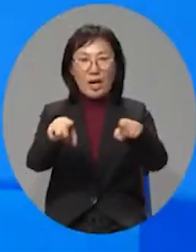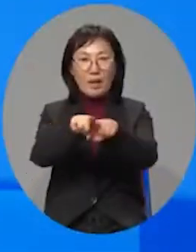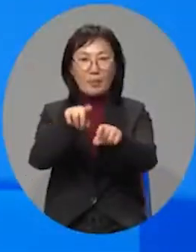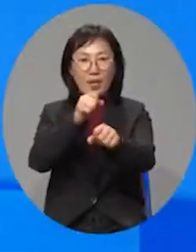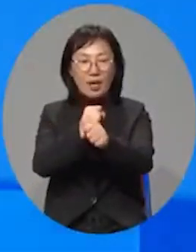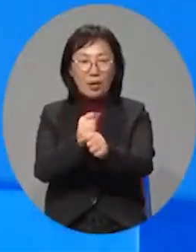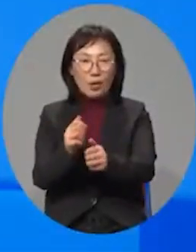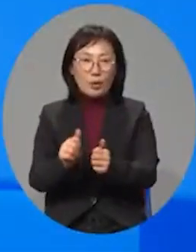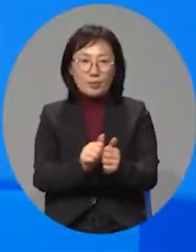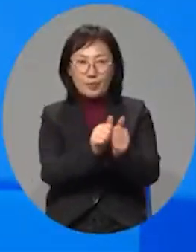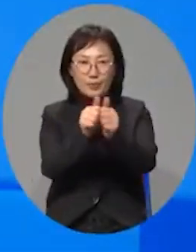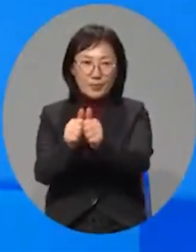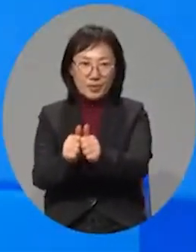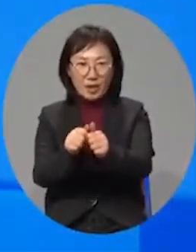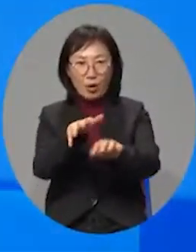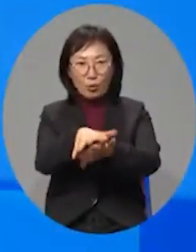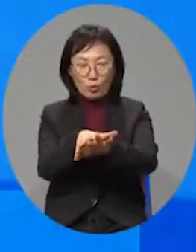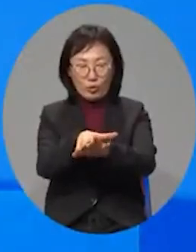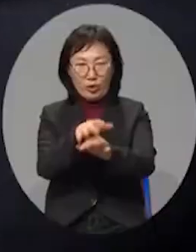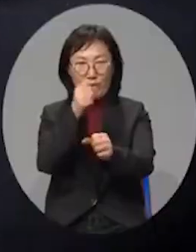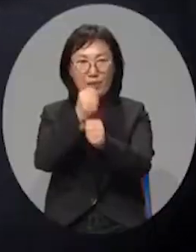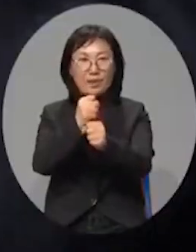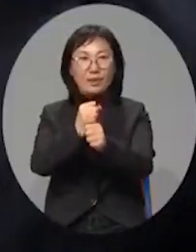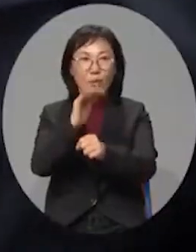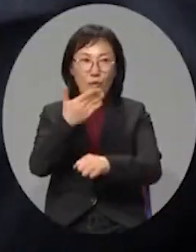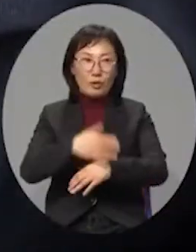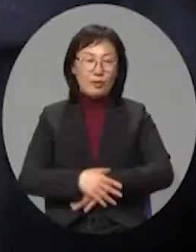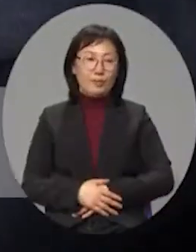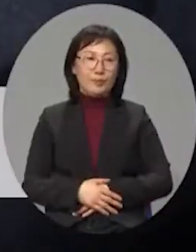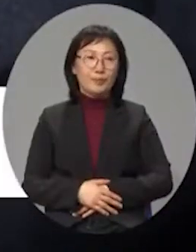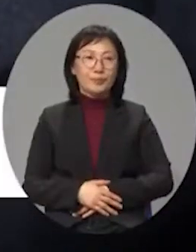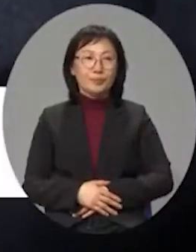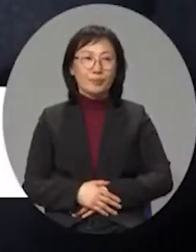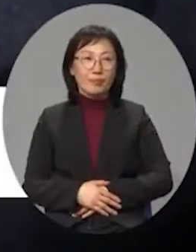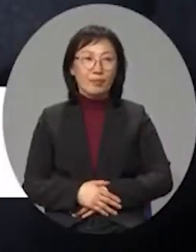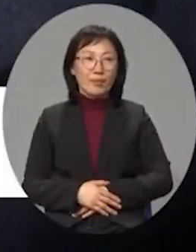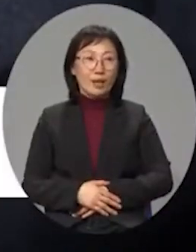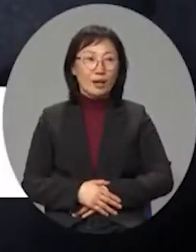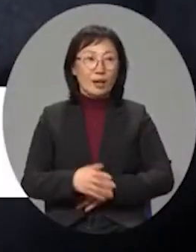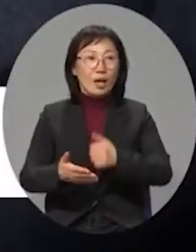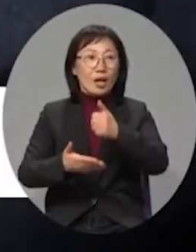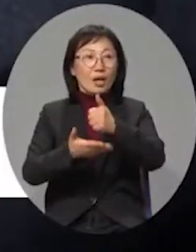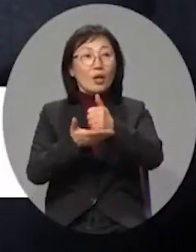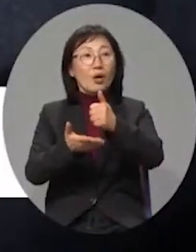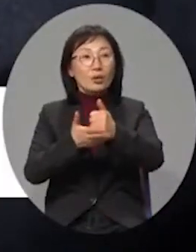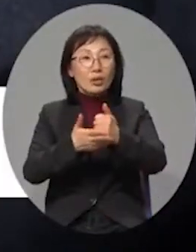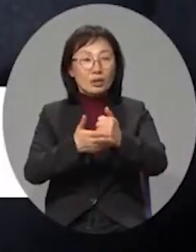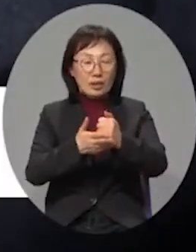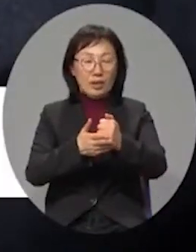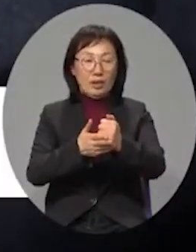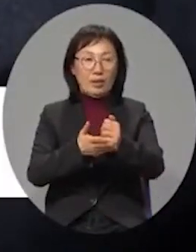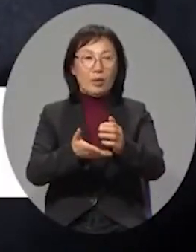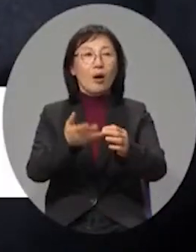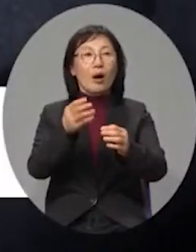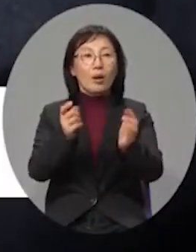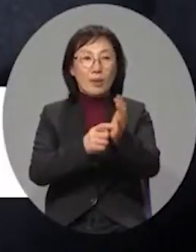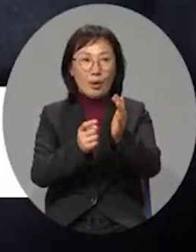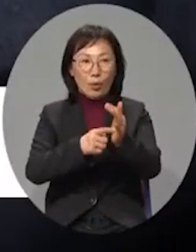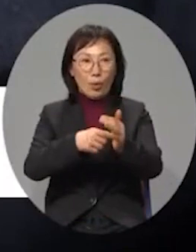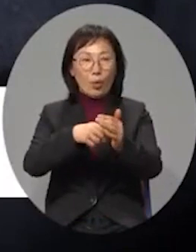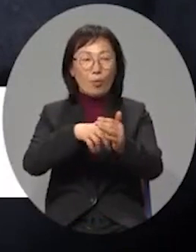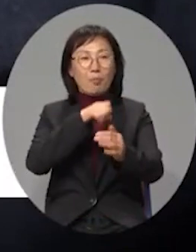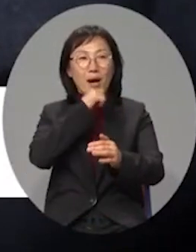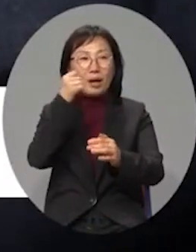밀착 구조를 심화시켰습니다. 정선이 본선이란 말이죠. 그런 과정에서 정책이나 이런 게 문제가